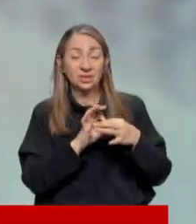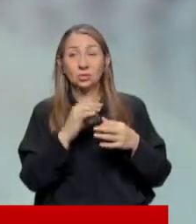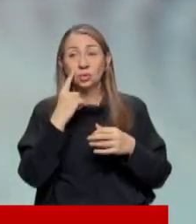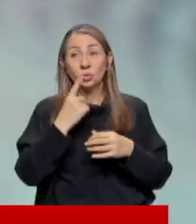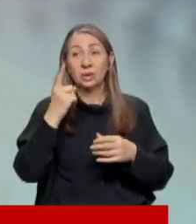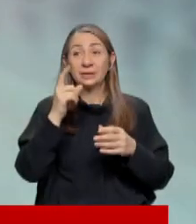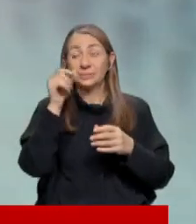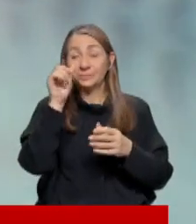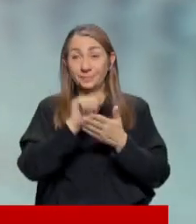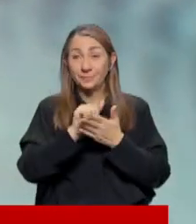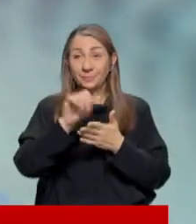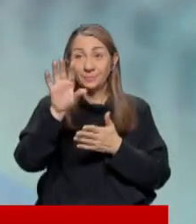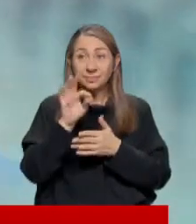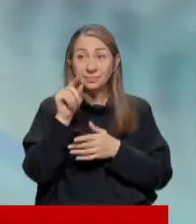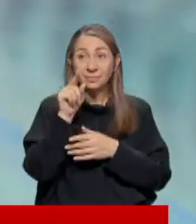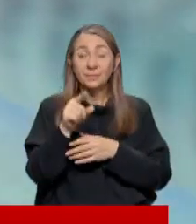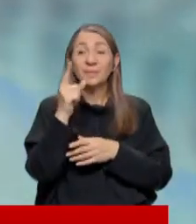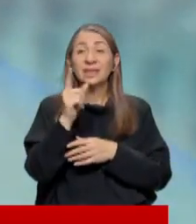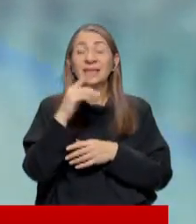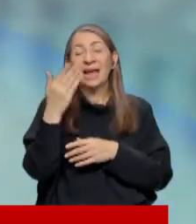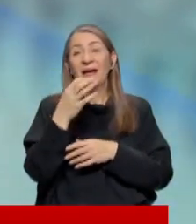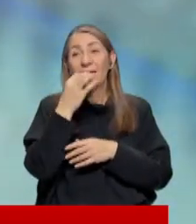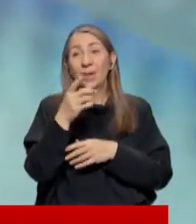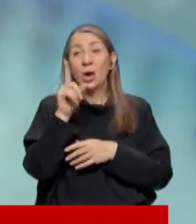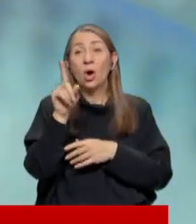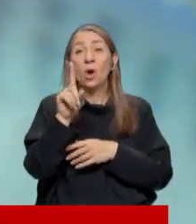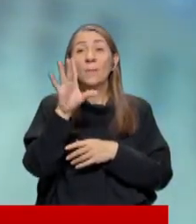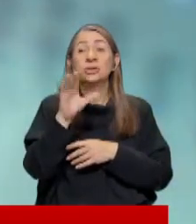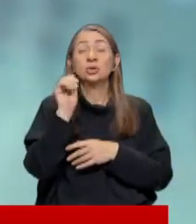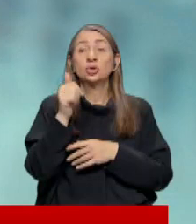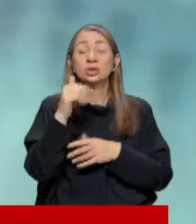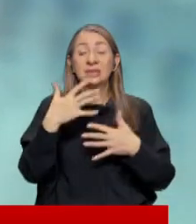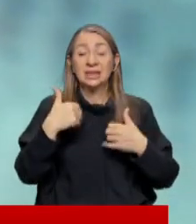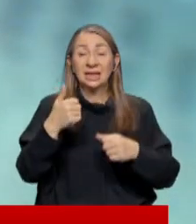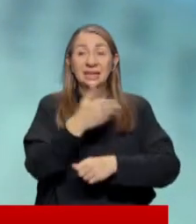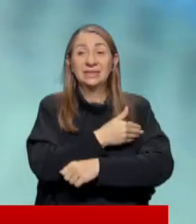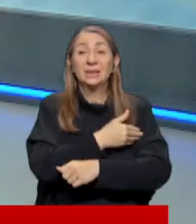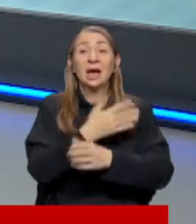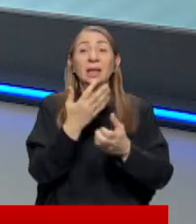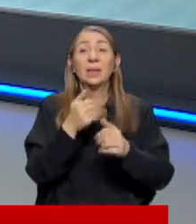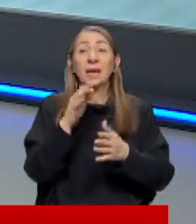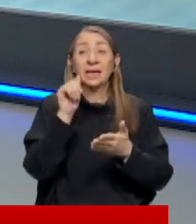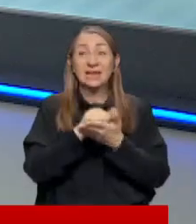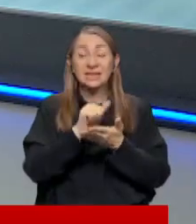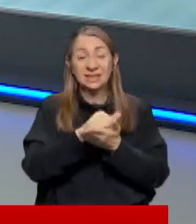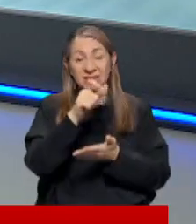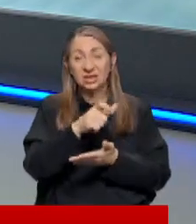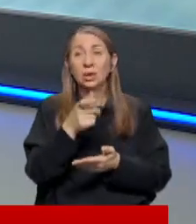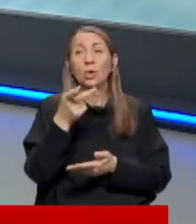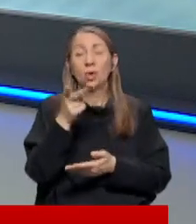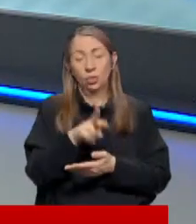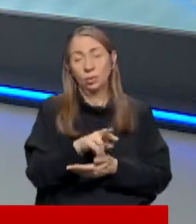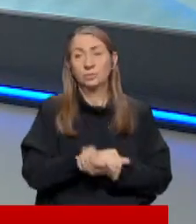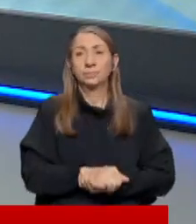Cumhuriyet gazetesinden seçtiğimiz bir diğer haber ise 15 gün sağlık hizmeti alamayan gazeteci yaşamını